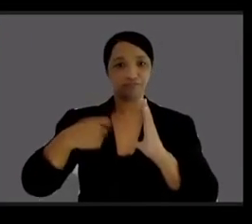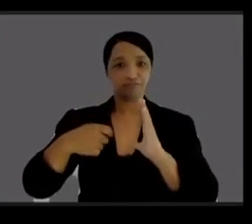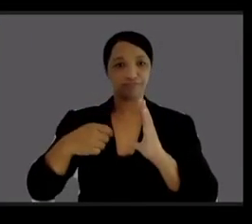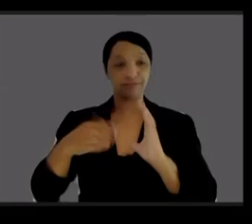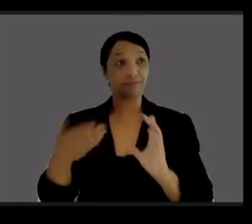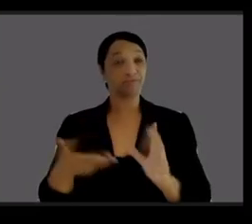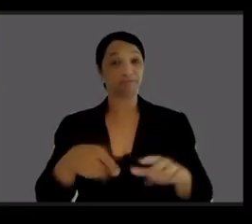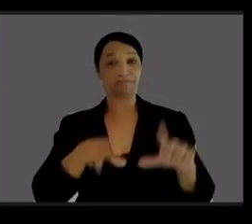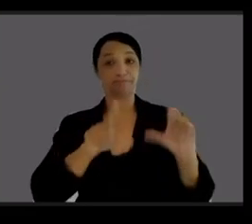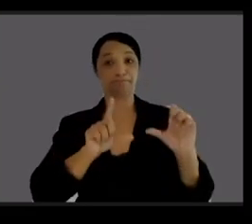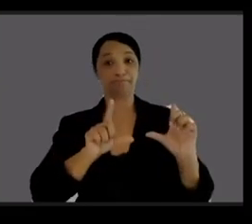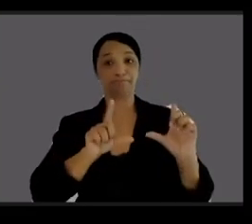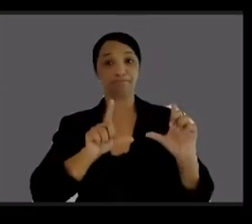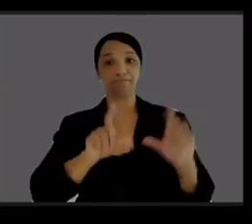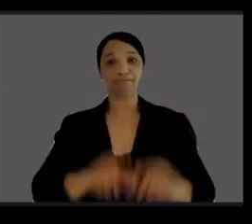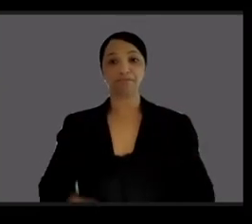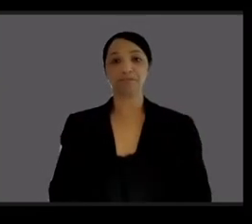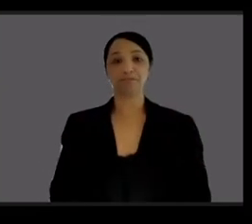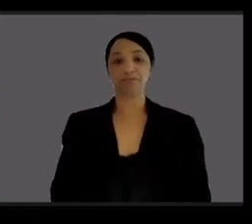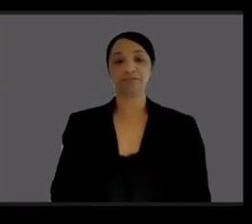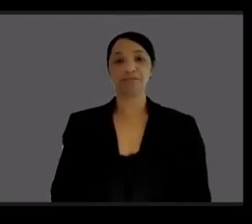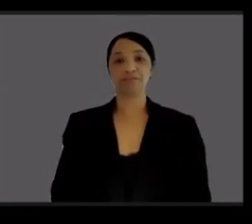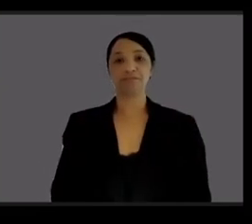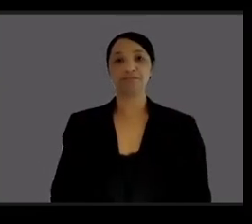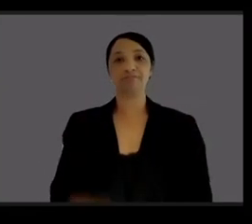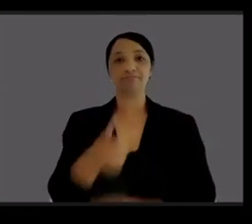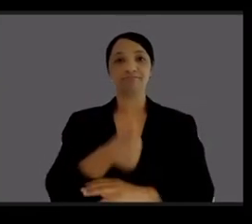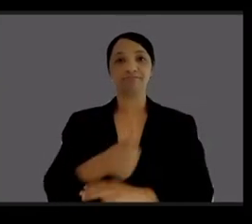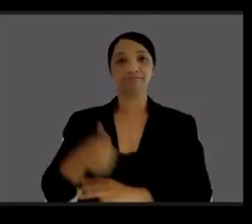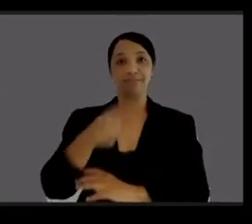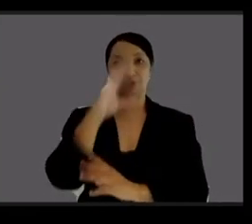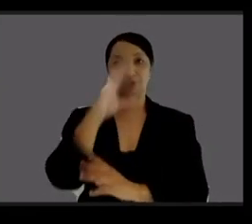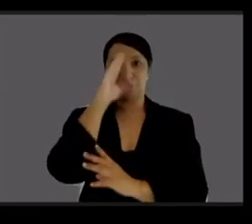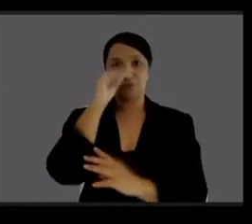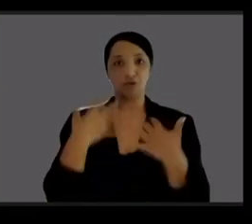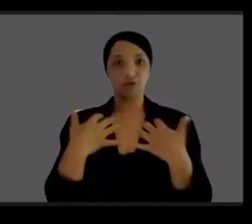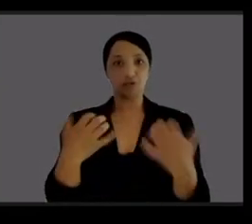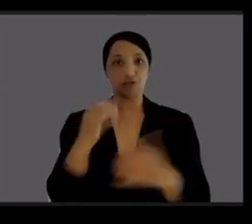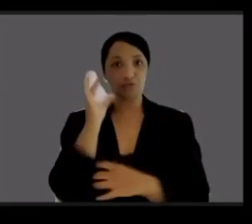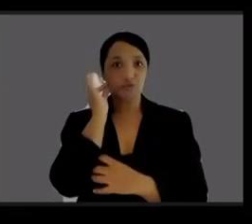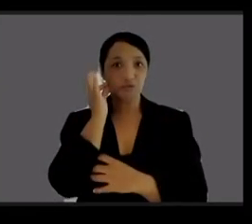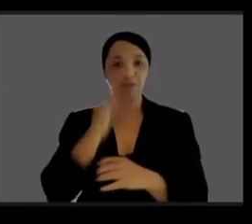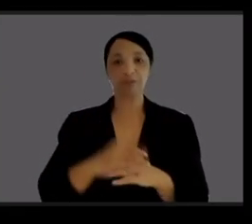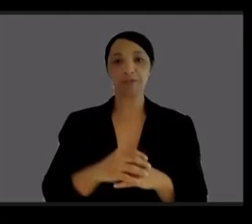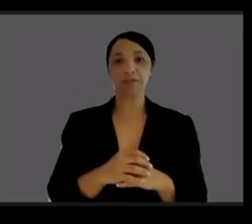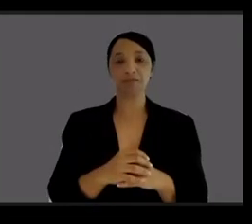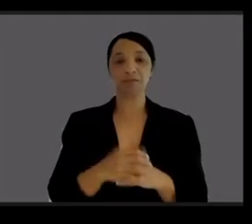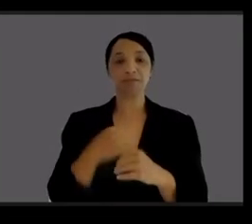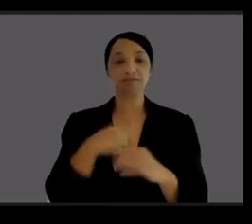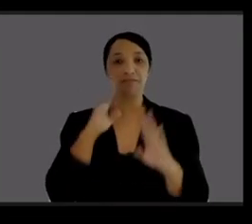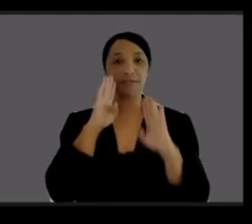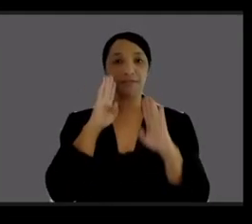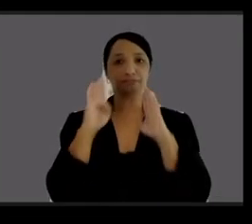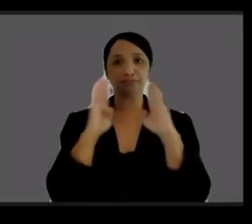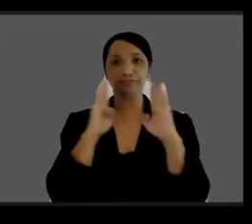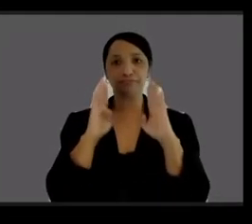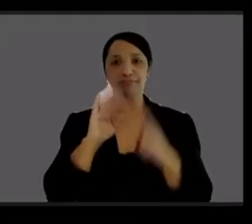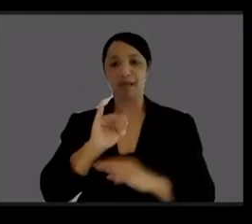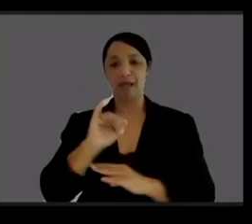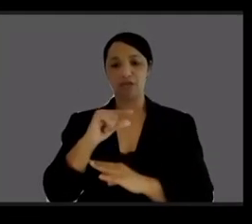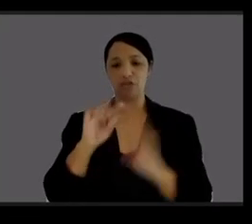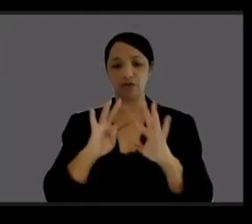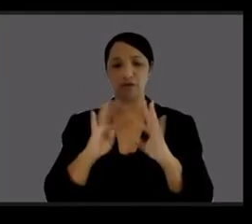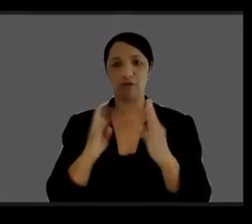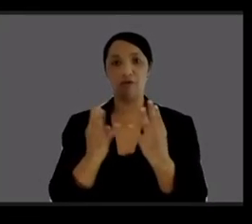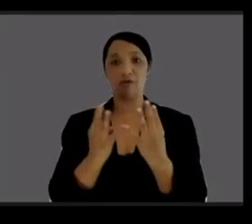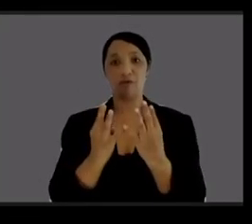看。各位阁下、女士们、先生们，我很高兴在京都召开的互联网